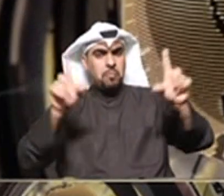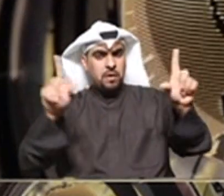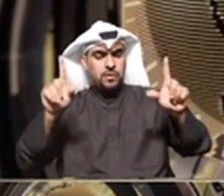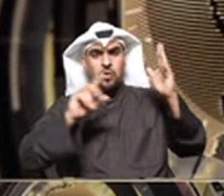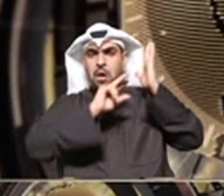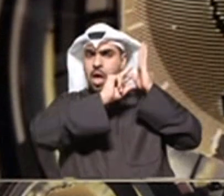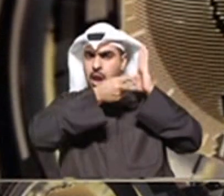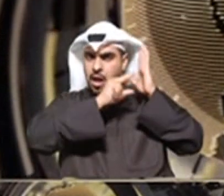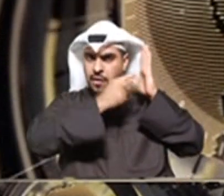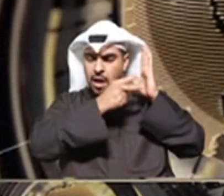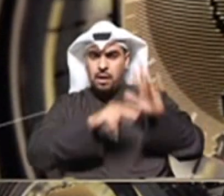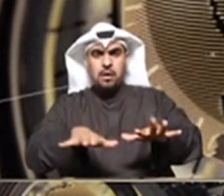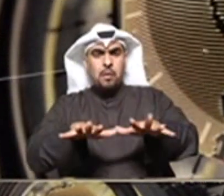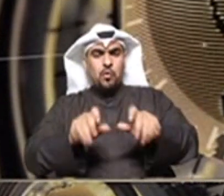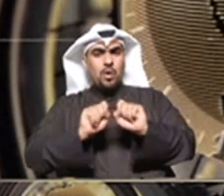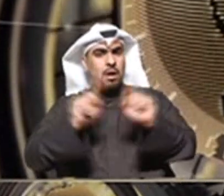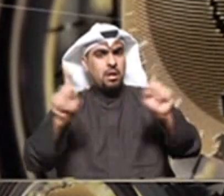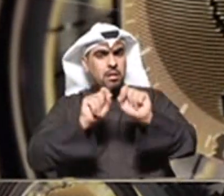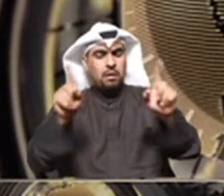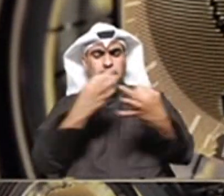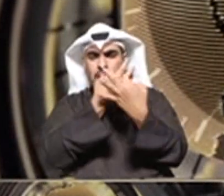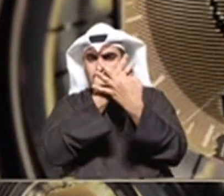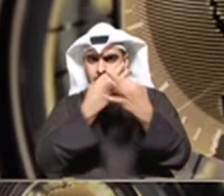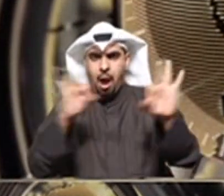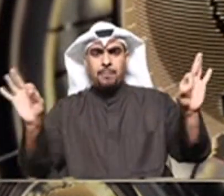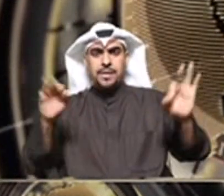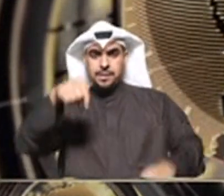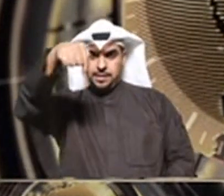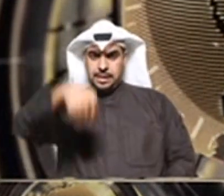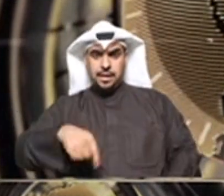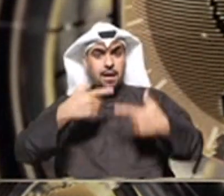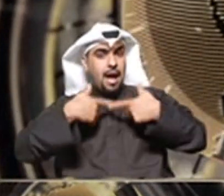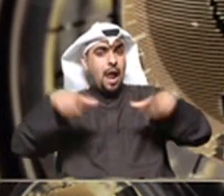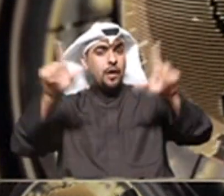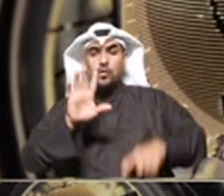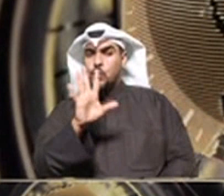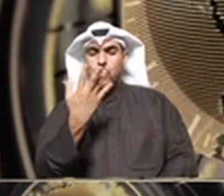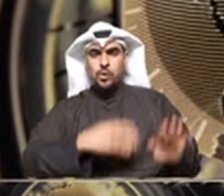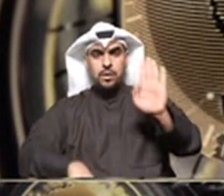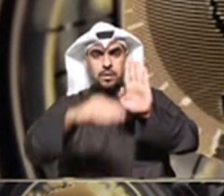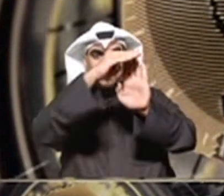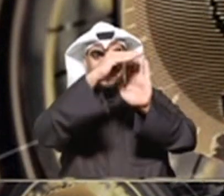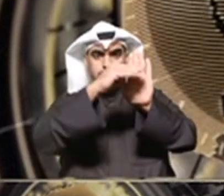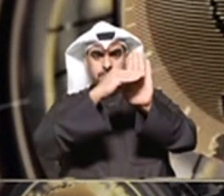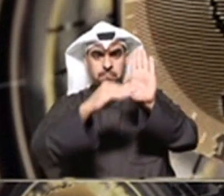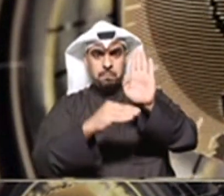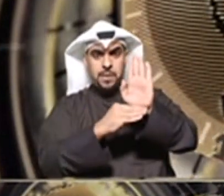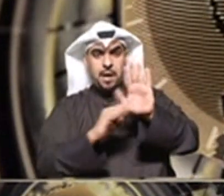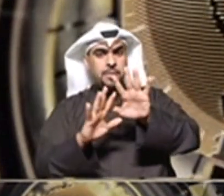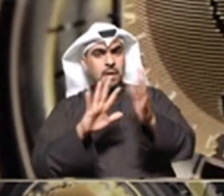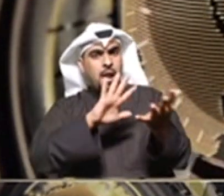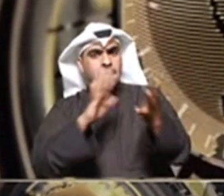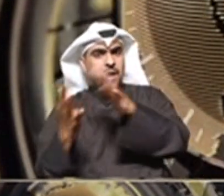ترويجا لخطة التنمية في إطار رؤية الكويت 35 التي دعا إليها حضرة صاحب السمو أمير